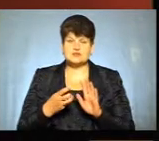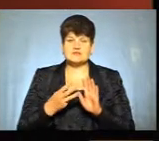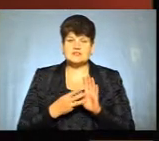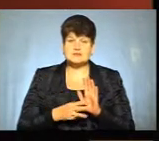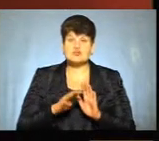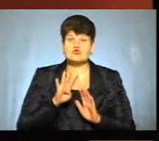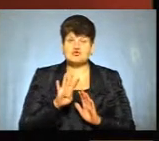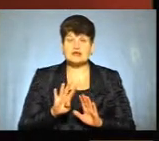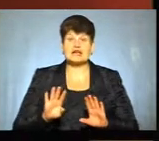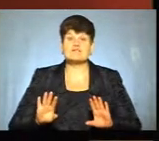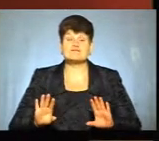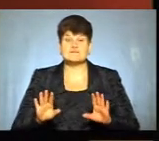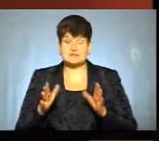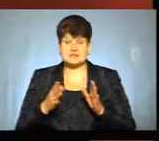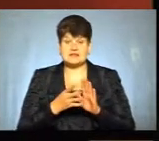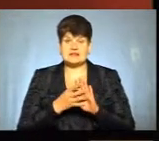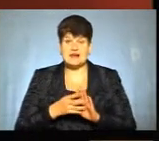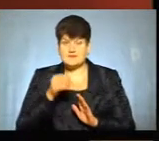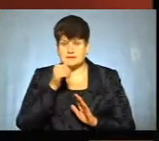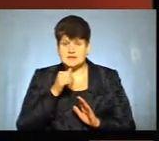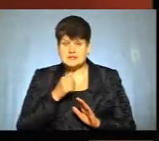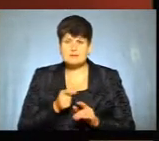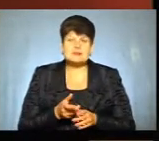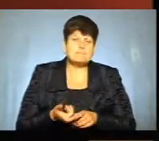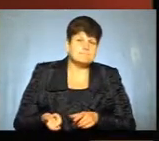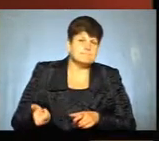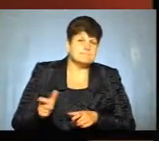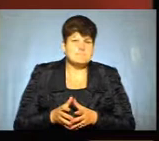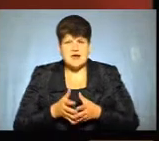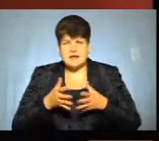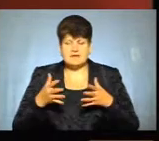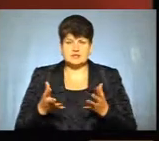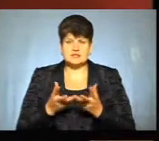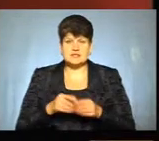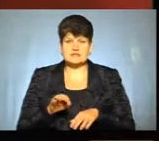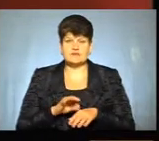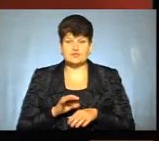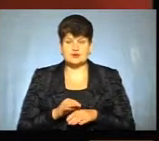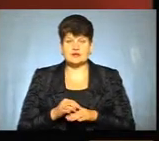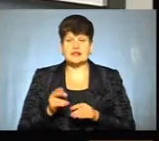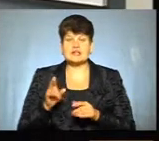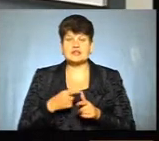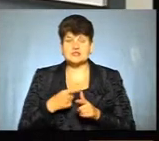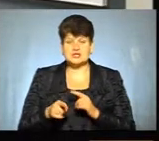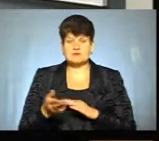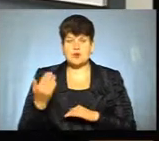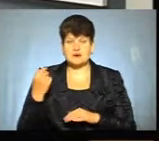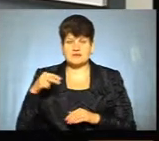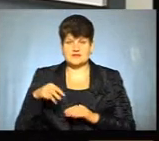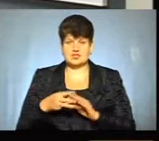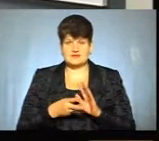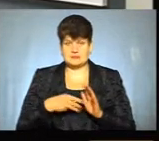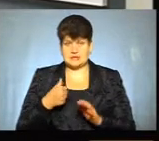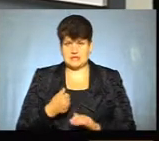3884 випадки, тобто за 9 місяців ми перевершили кількість захворілих, ніж попередній 2018